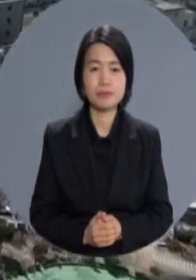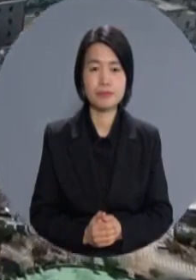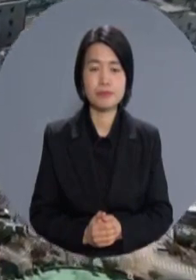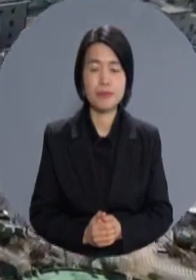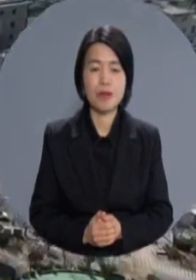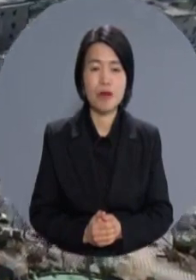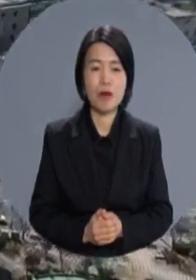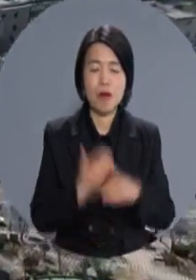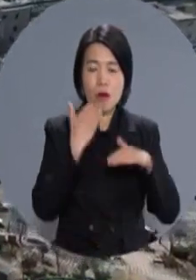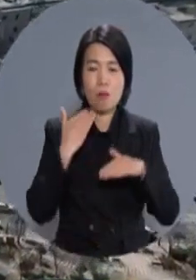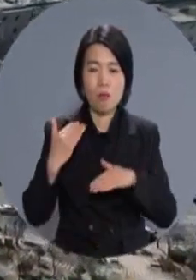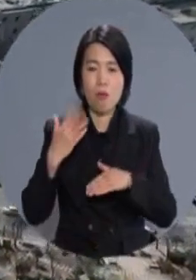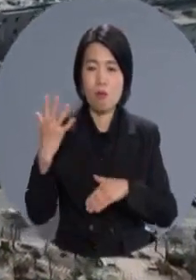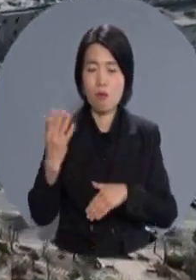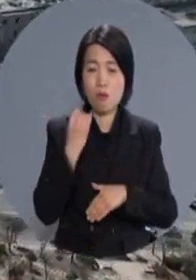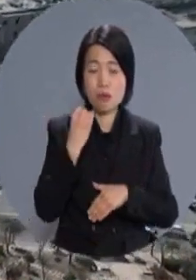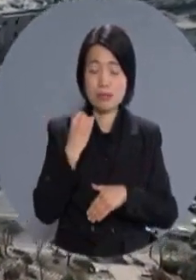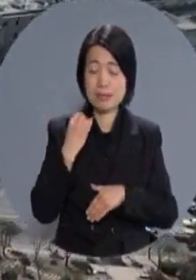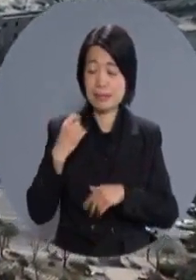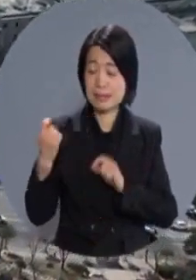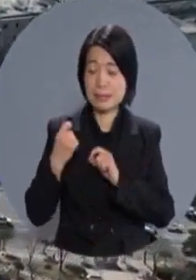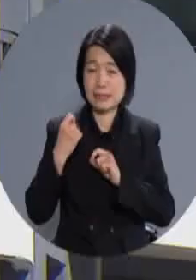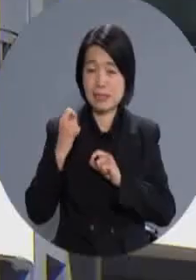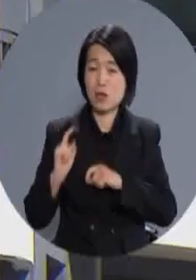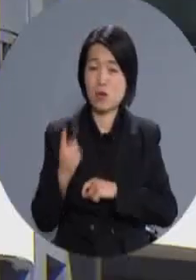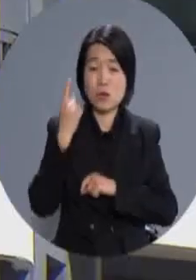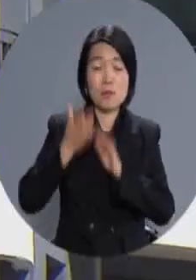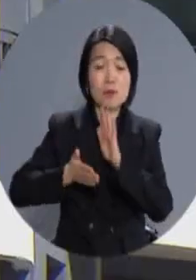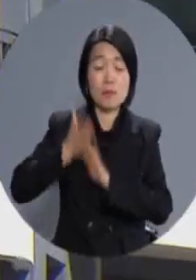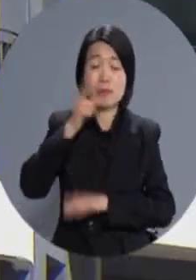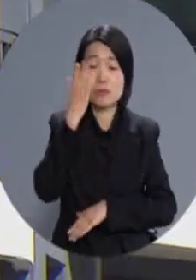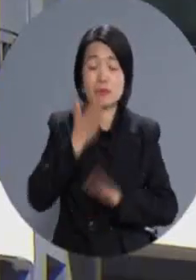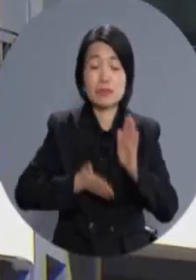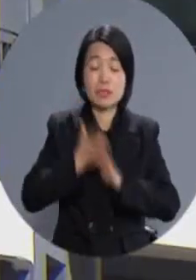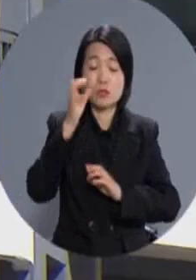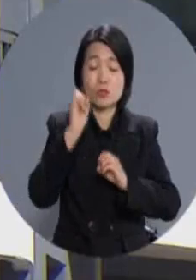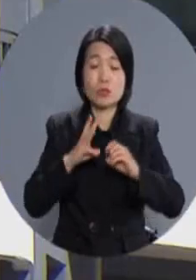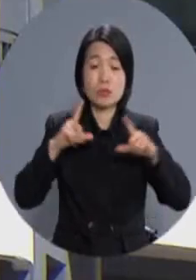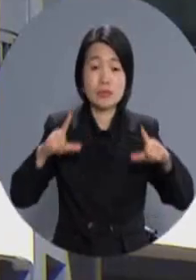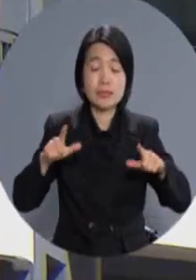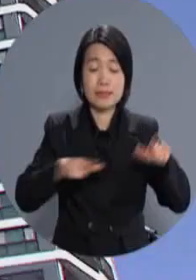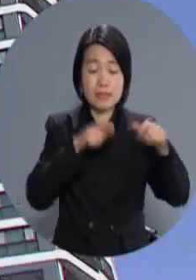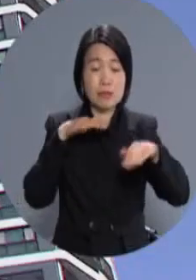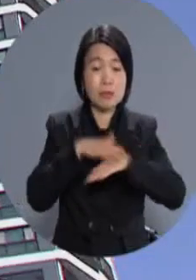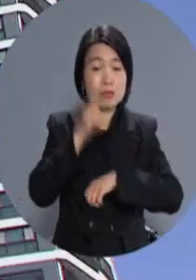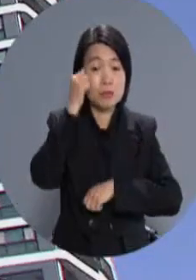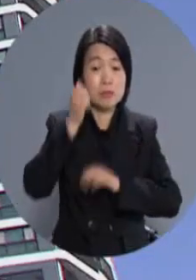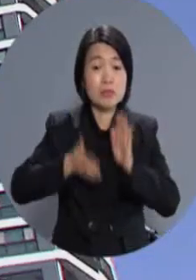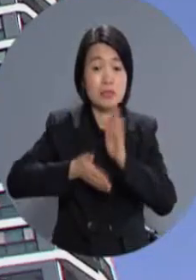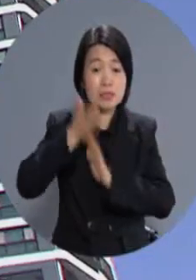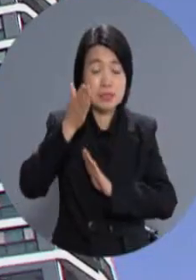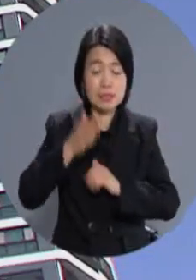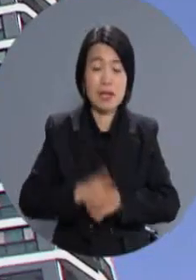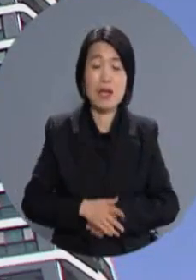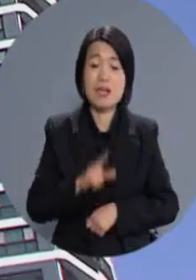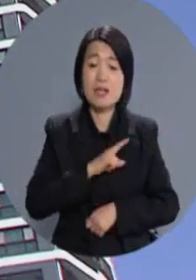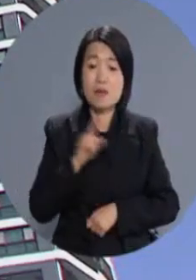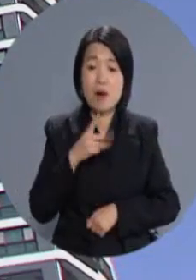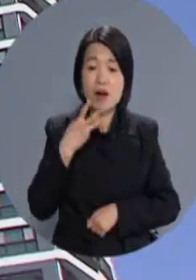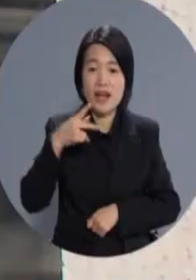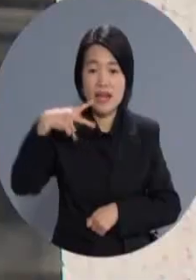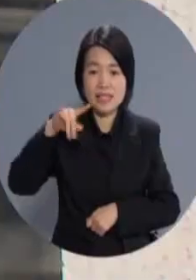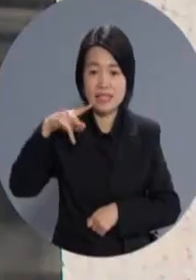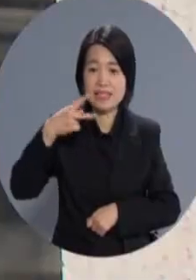전망 좋은 바닷가 인근에 들어선 고층 건물. 여수시 웅천동의 한 생활형 숙박시설 일명